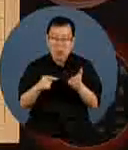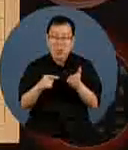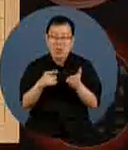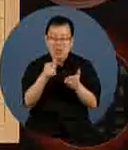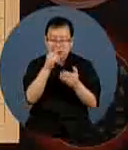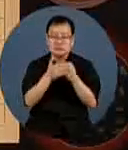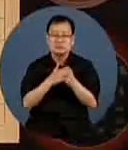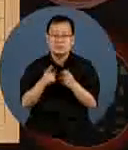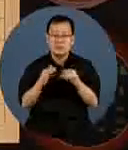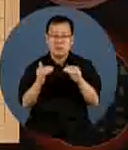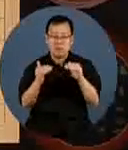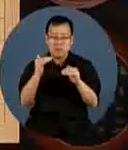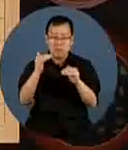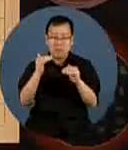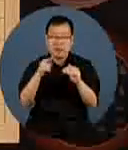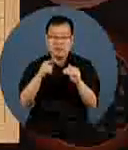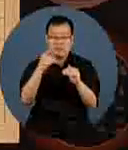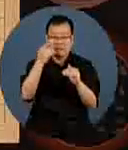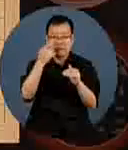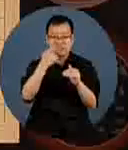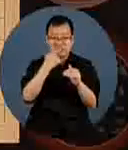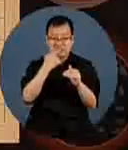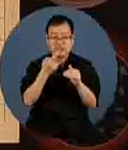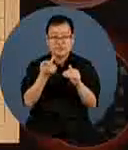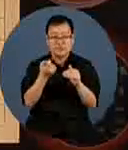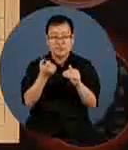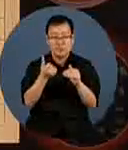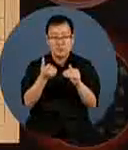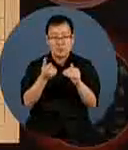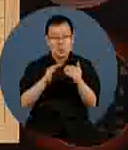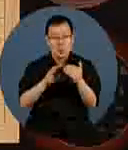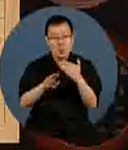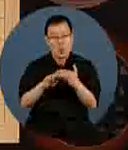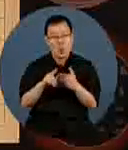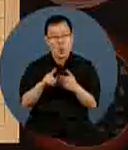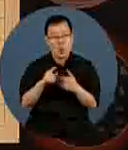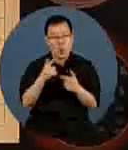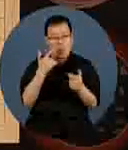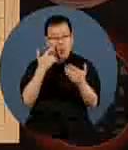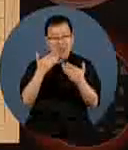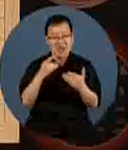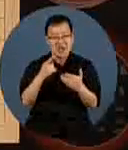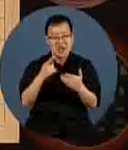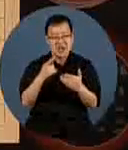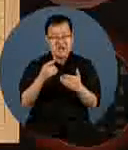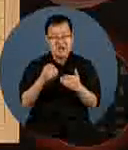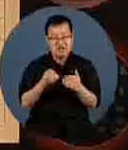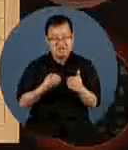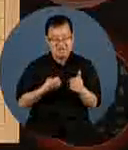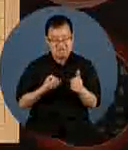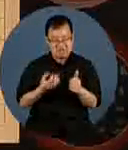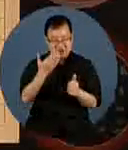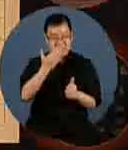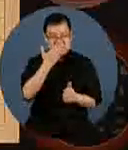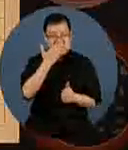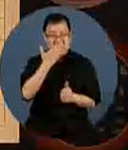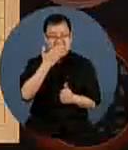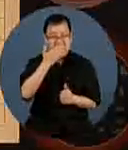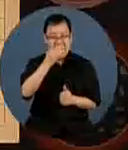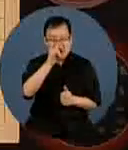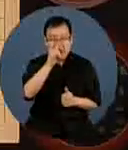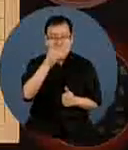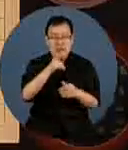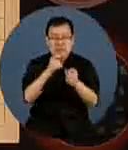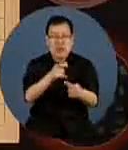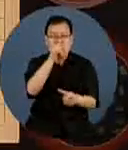더 지금은 백이 나중에는 확실히 이길 수 있는 기회가 있었습니다. 네.